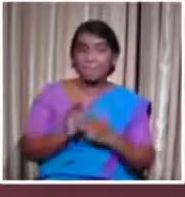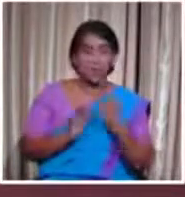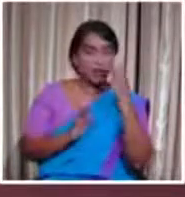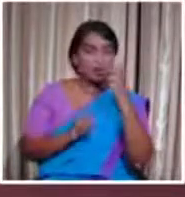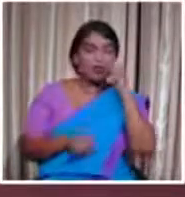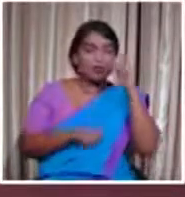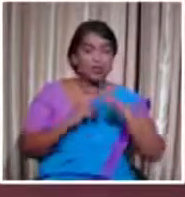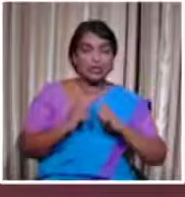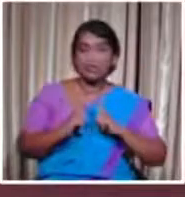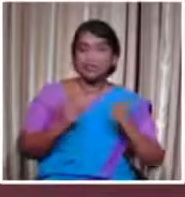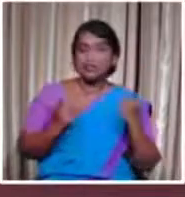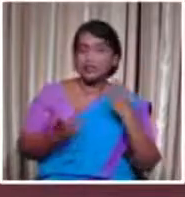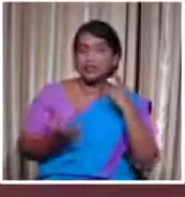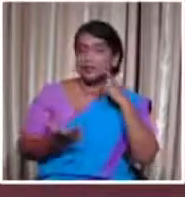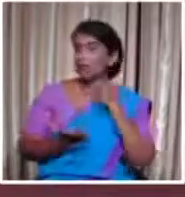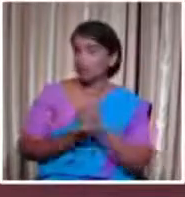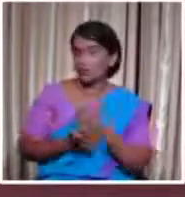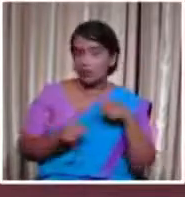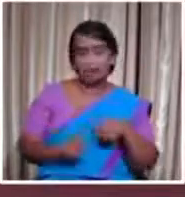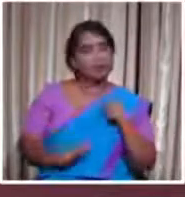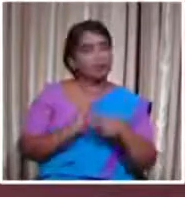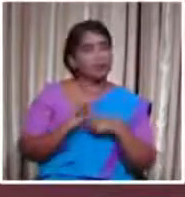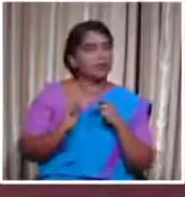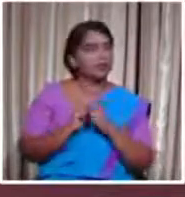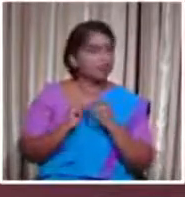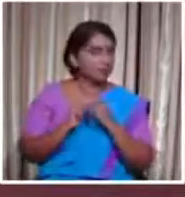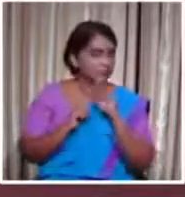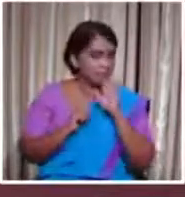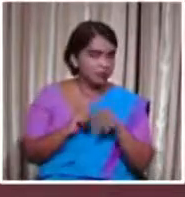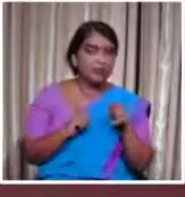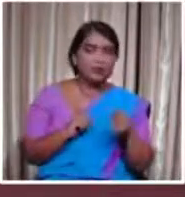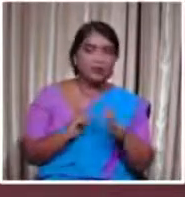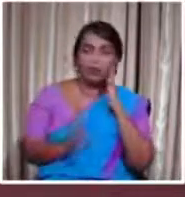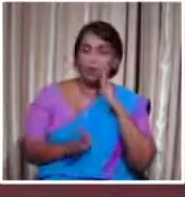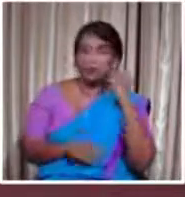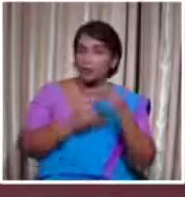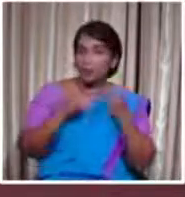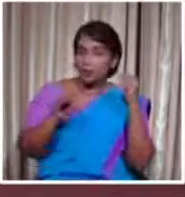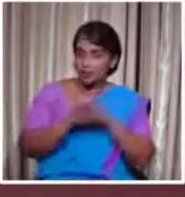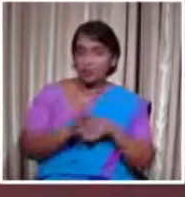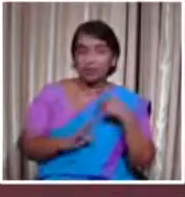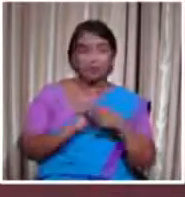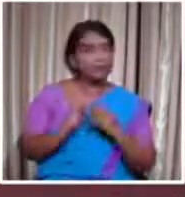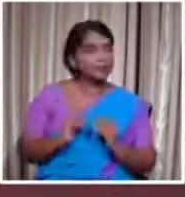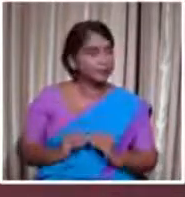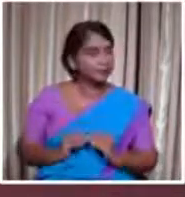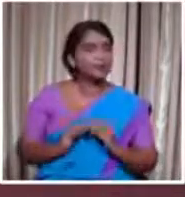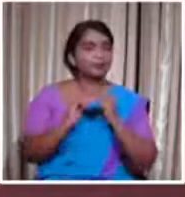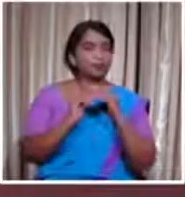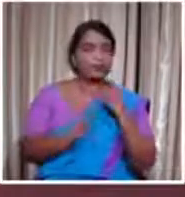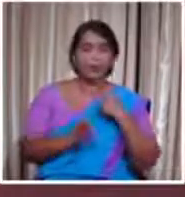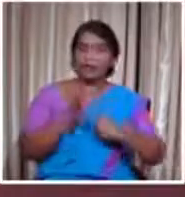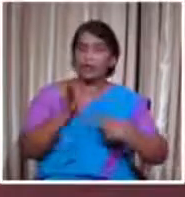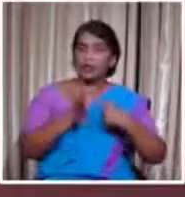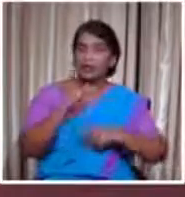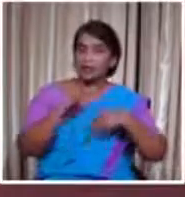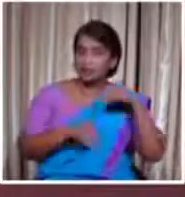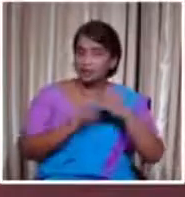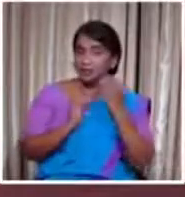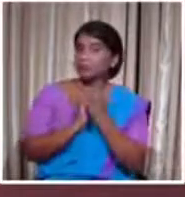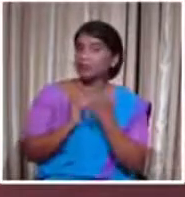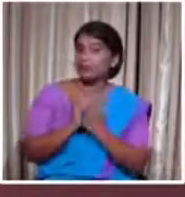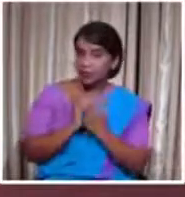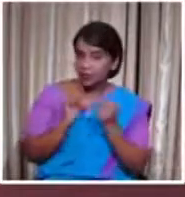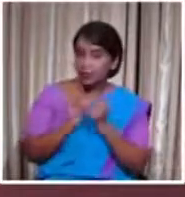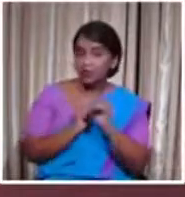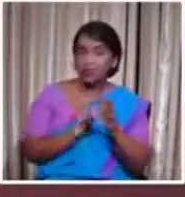ජනතාවට ජීවත් වෙන්න බැරි තත්ත්වයකට රටපත් වෙලා තියෙනවා ආයෝජක ඇවිල්ලා මේ රට ගොඩගත්තොත් මේ දේශපාලන න්‍යායපත්‍රයට වැඩ